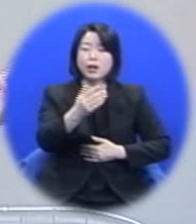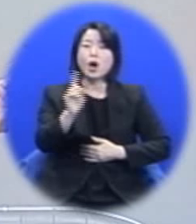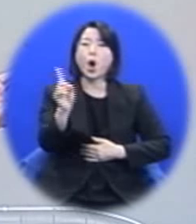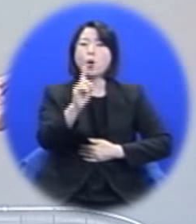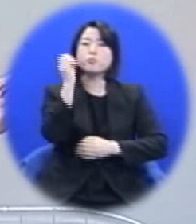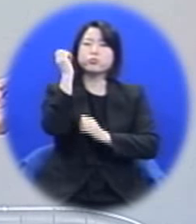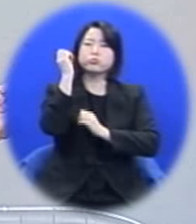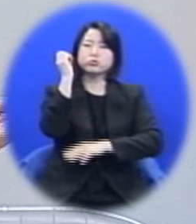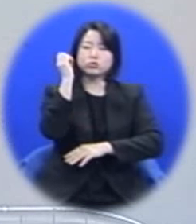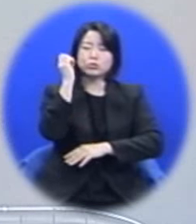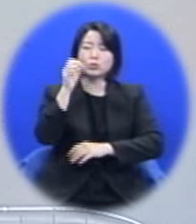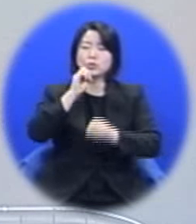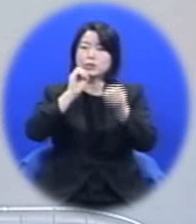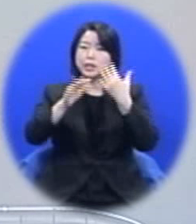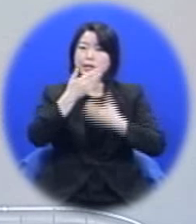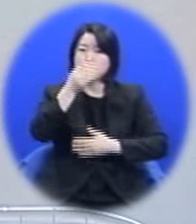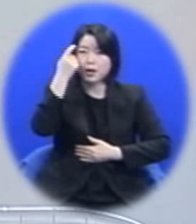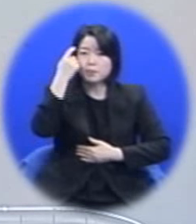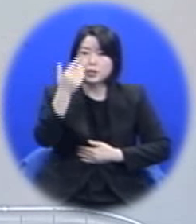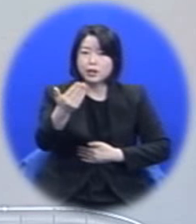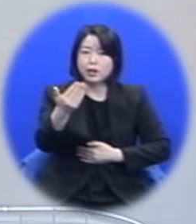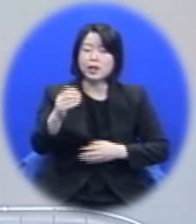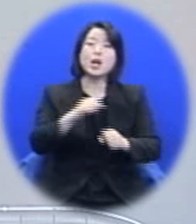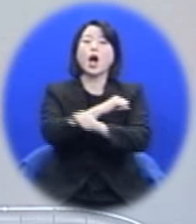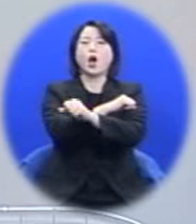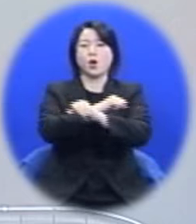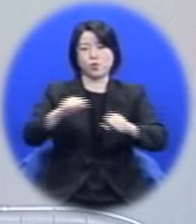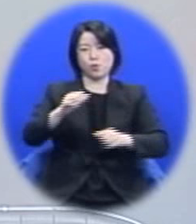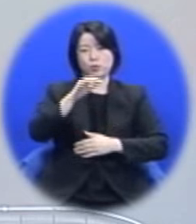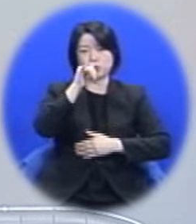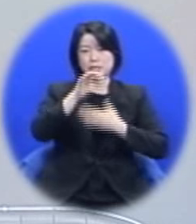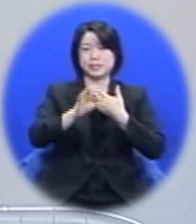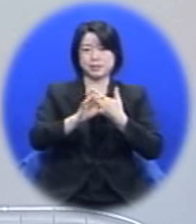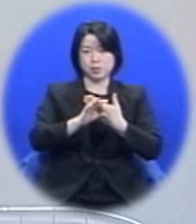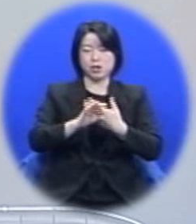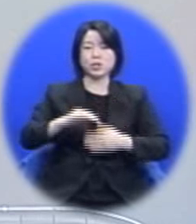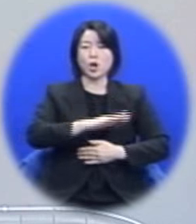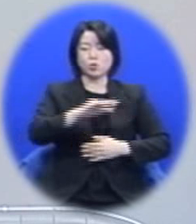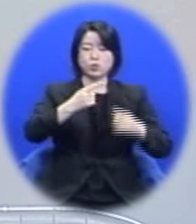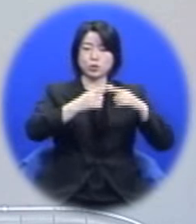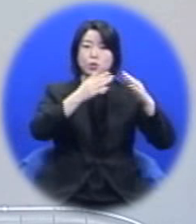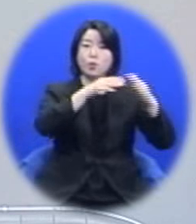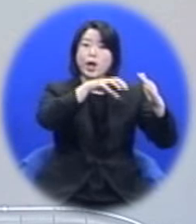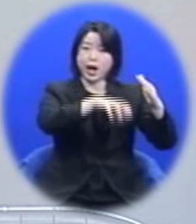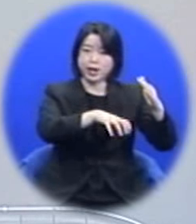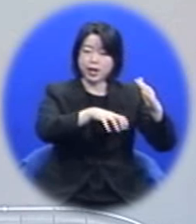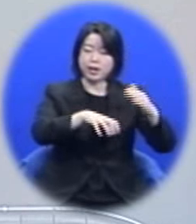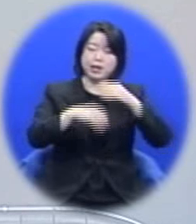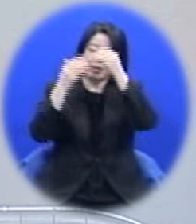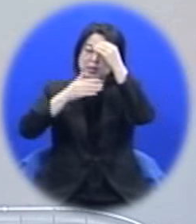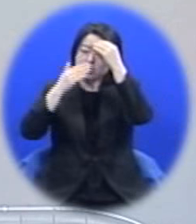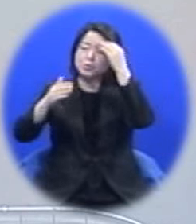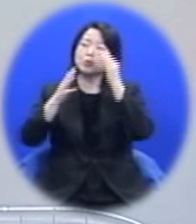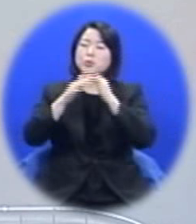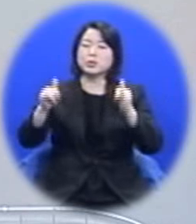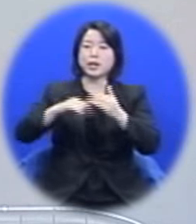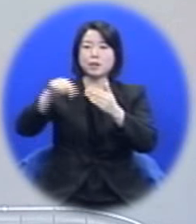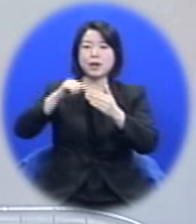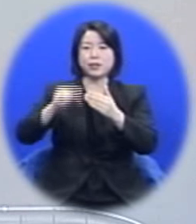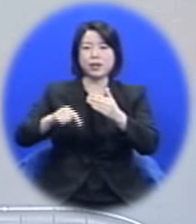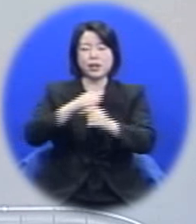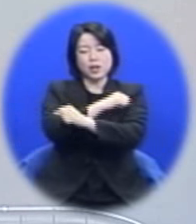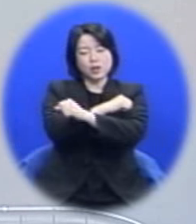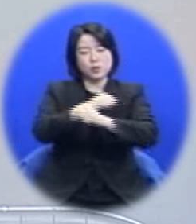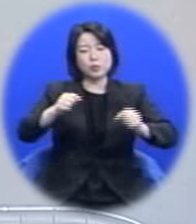근거로 대답해야죠? 용서가 있으면 우리 교회 안에 성도들 사이에 용서가 계속